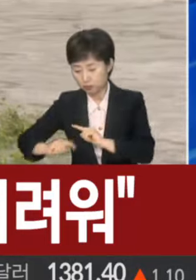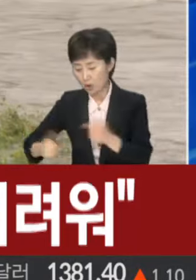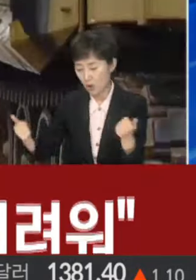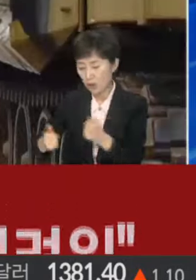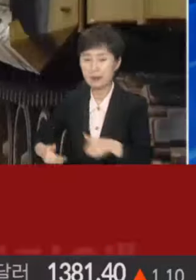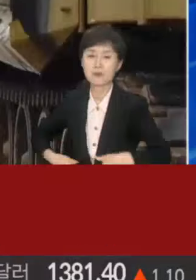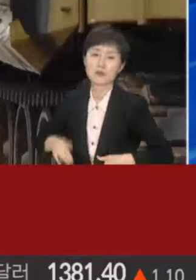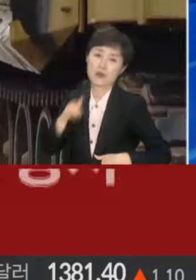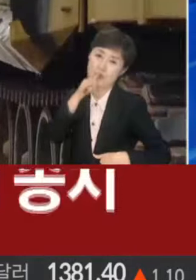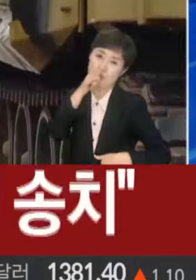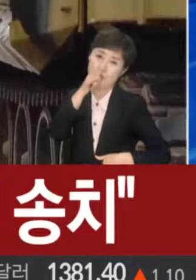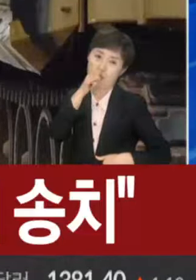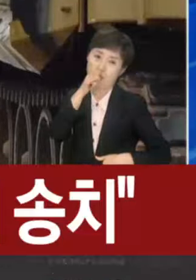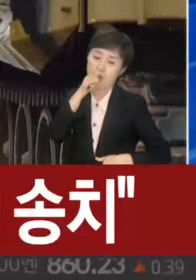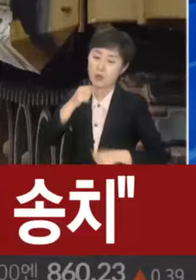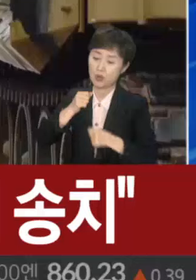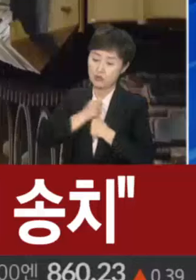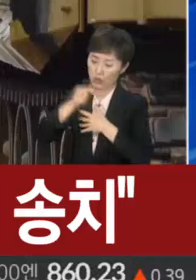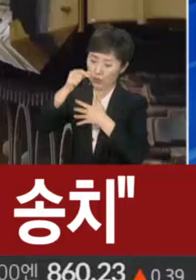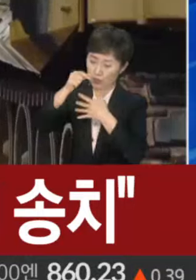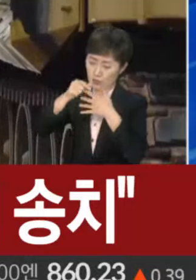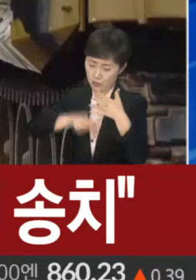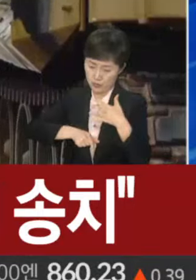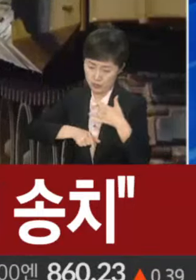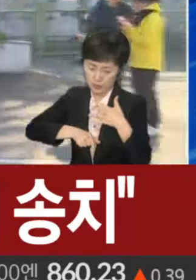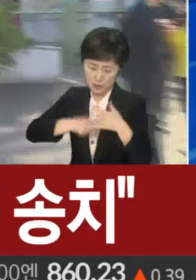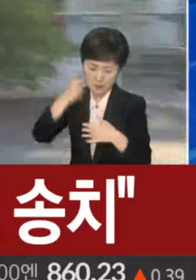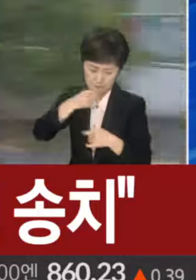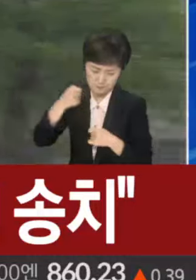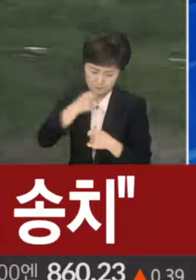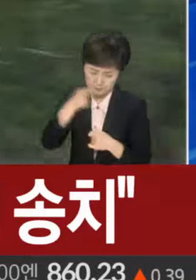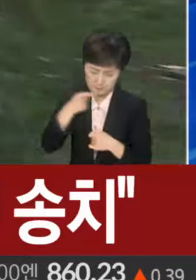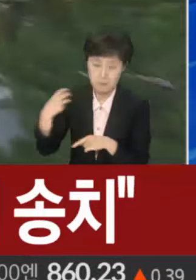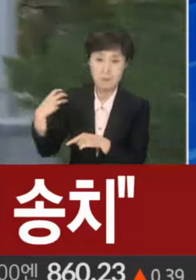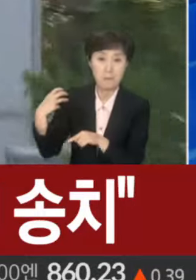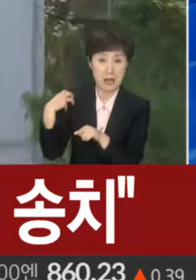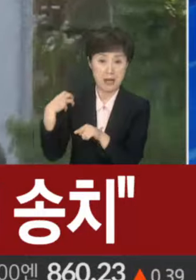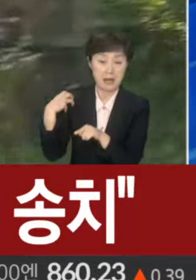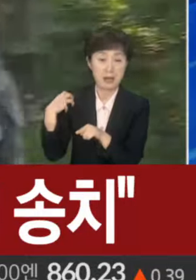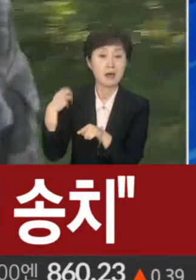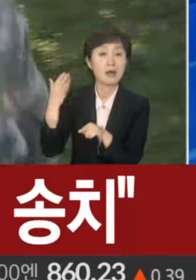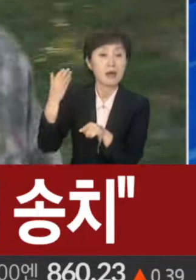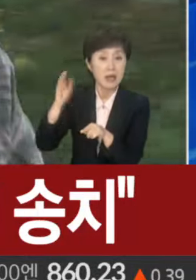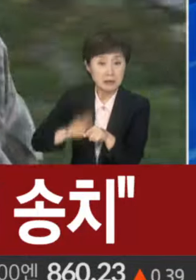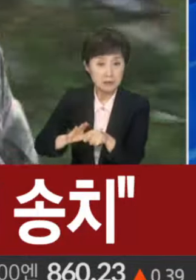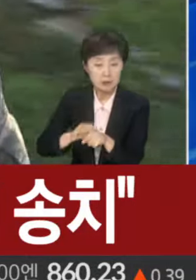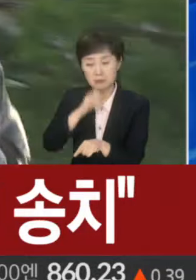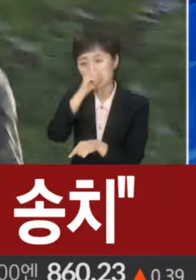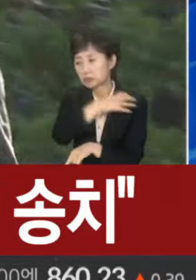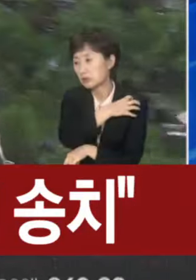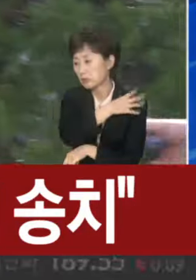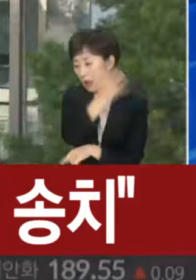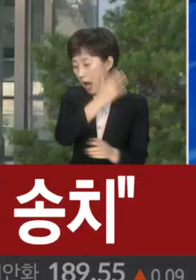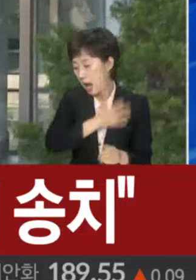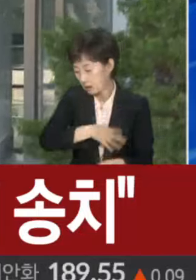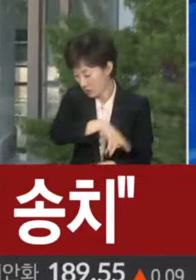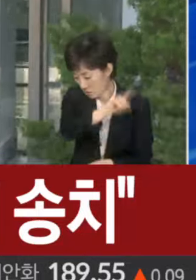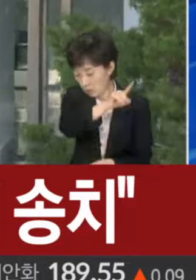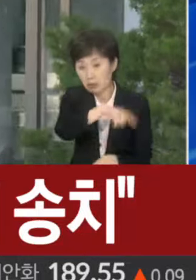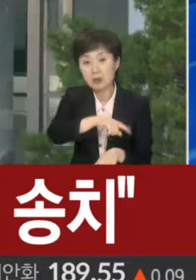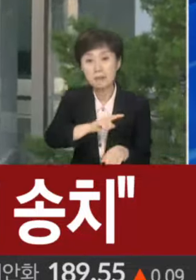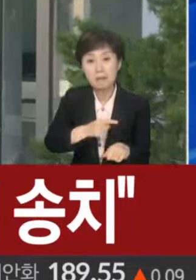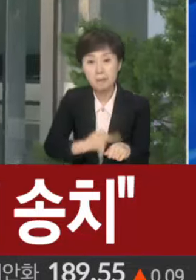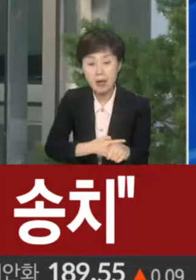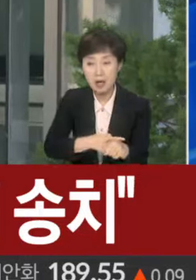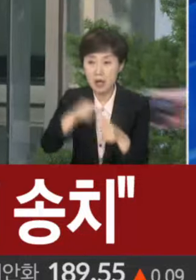구체적이고 면밀하게 주의 의무를 기울여서 감독하고 관리할 책임이 있었는데도 불구하고 이를 만연히 해서 이렇게 오인된